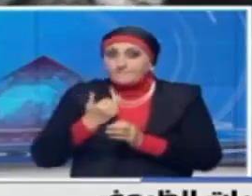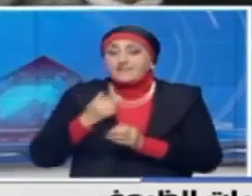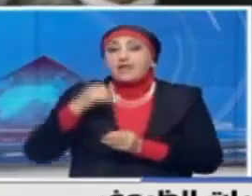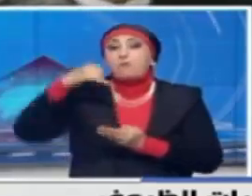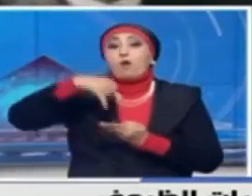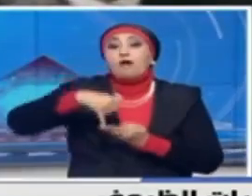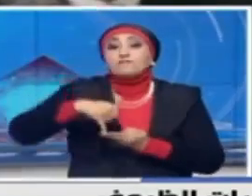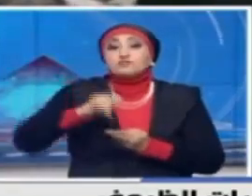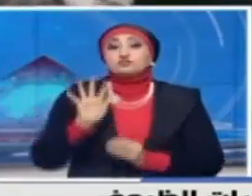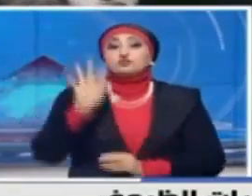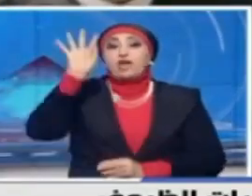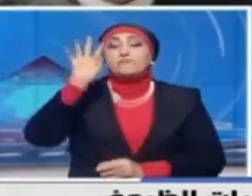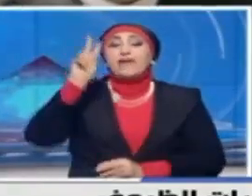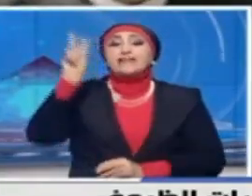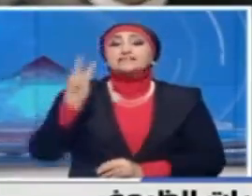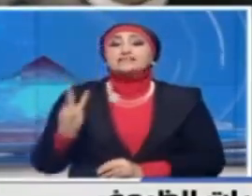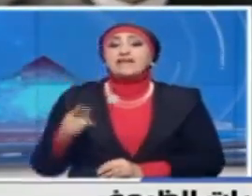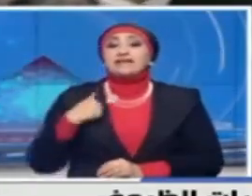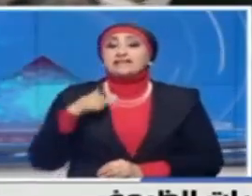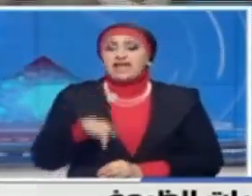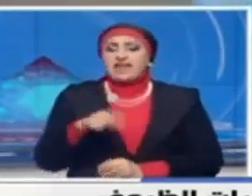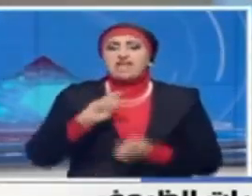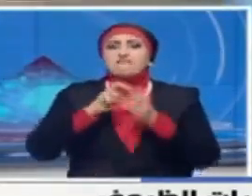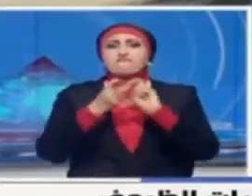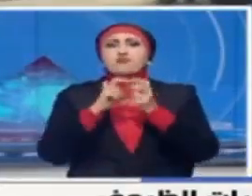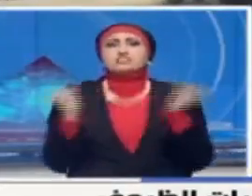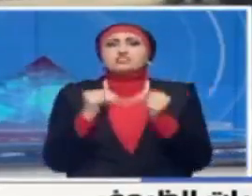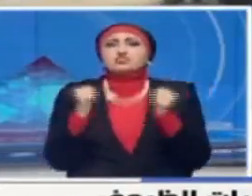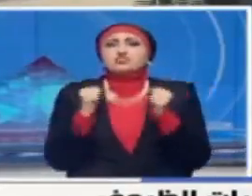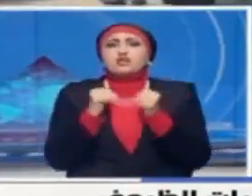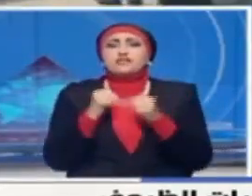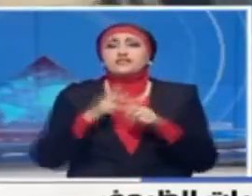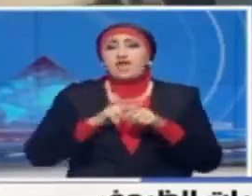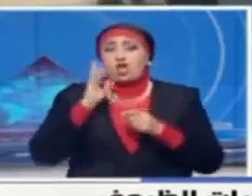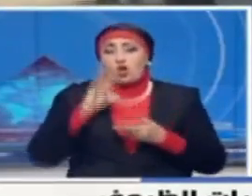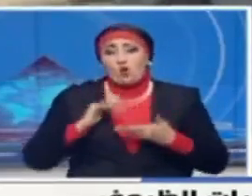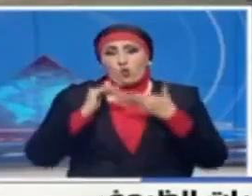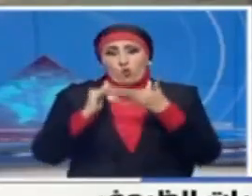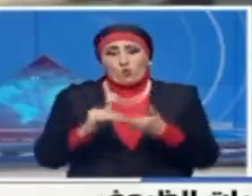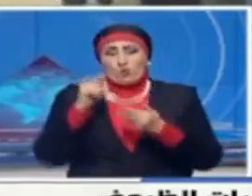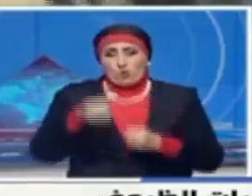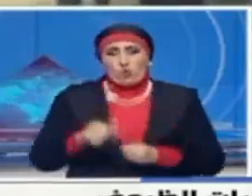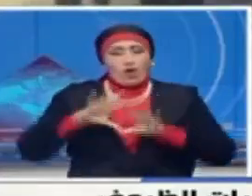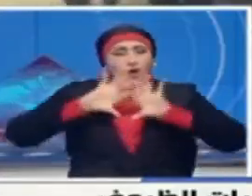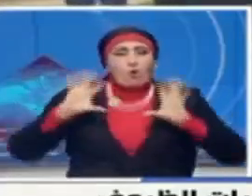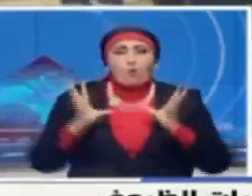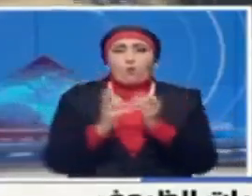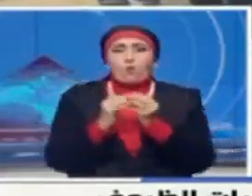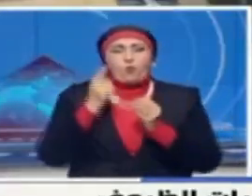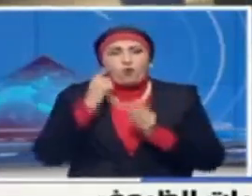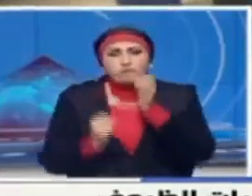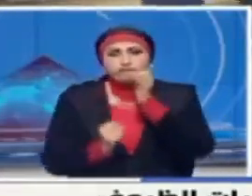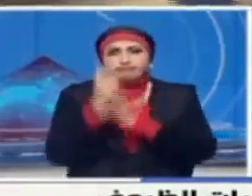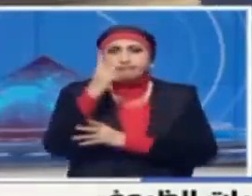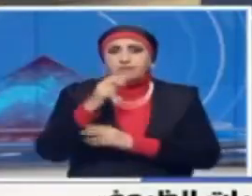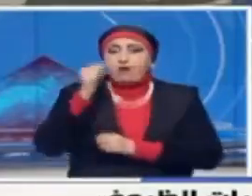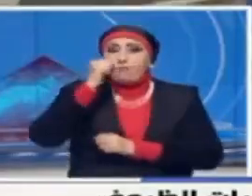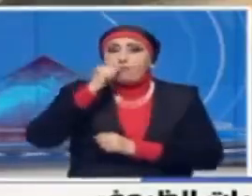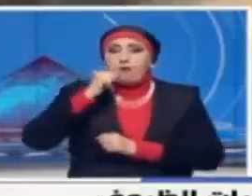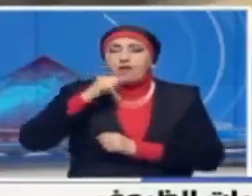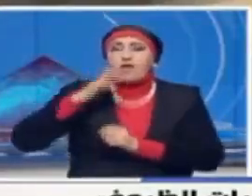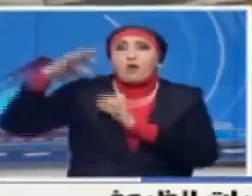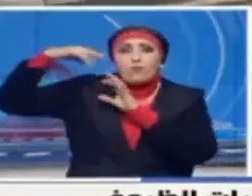سيناء لمواجهة فصل الشتاء. تم توفير السيارات والمعدات اللازمة للتعامل مع تراكمات